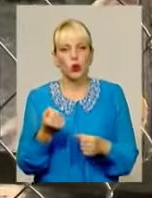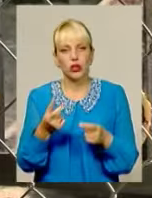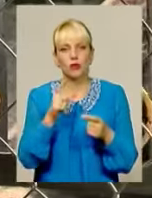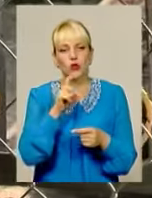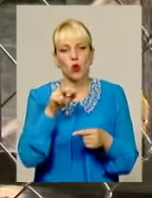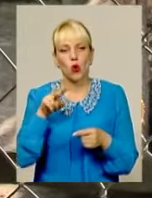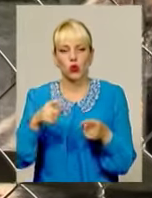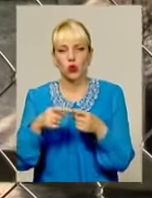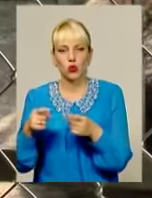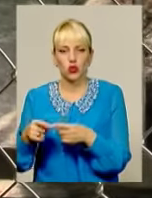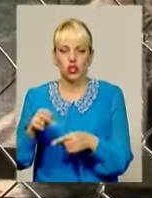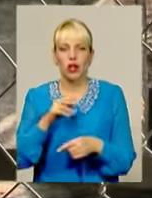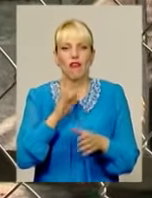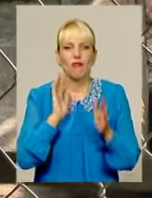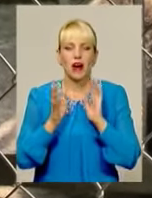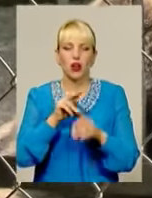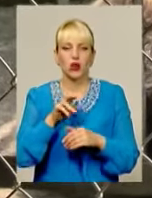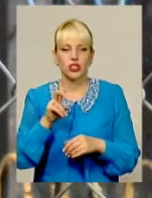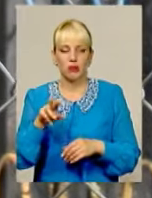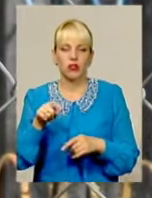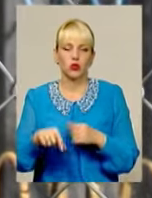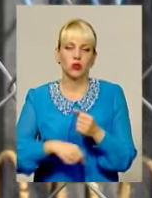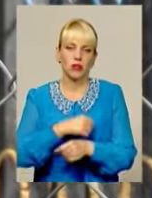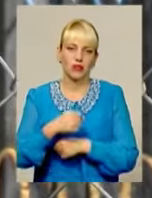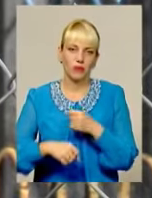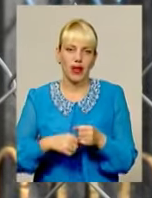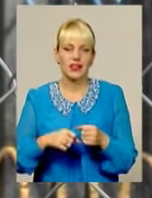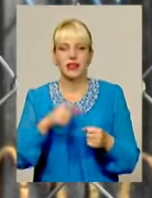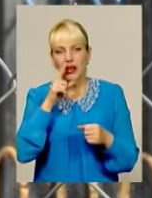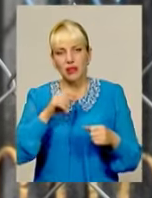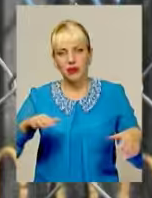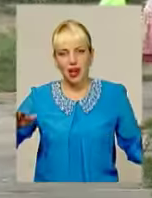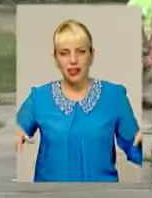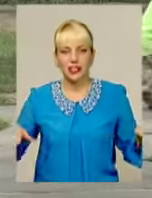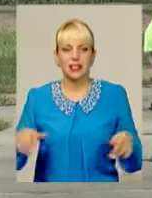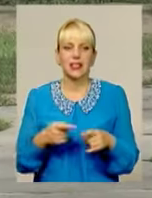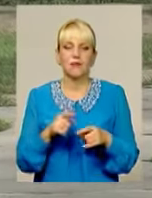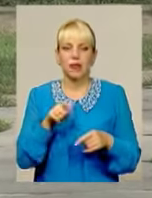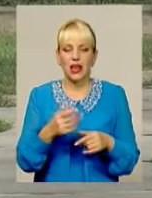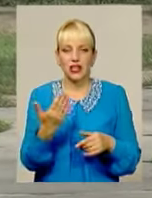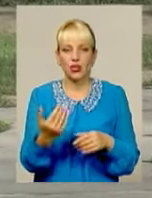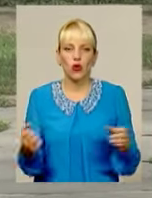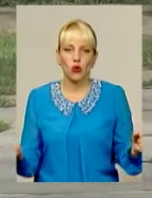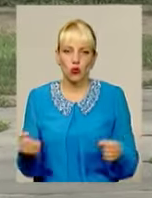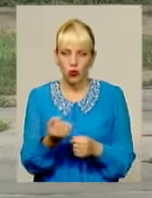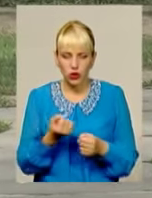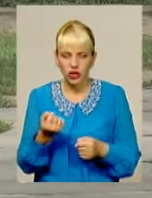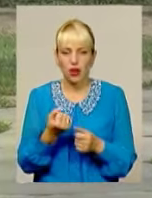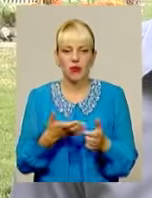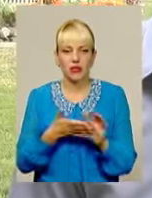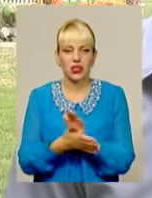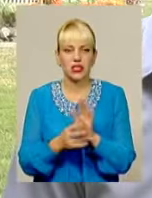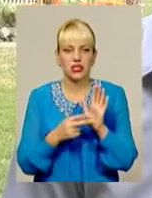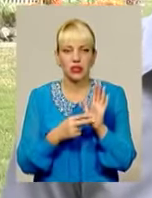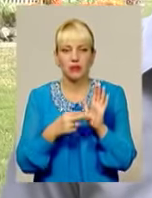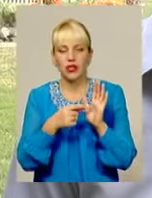Тут проживають три ведмеді, різні види птахів і невеликих диких звірів. На їх утримання щомісяця витрачають 7-8 тисяч гривень.